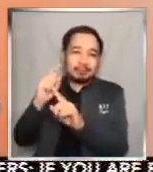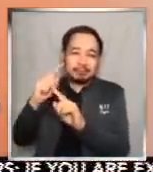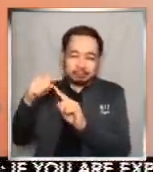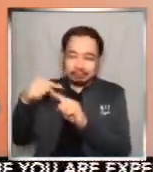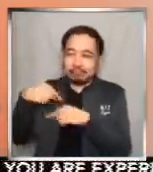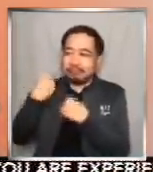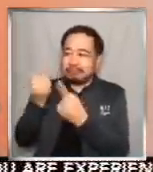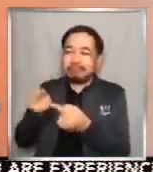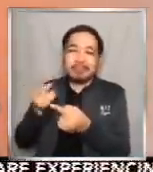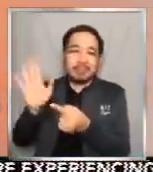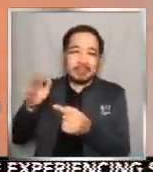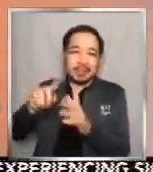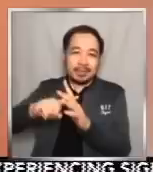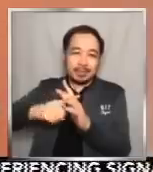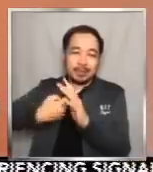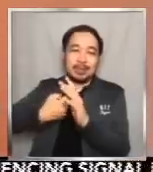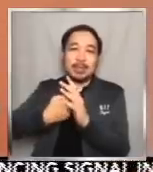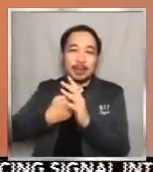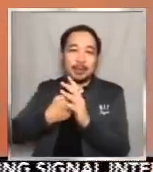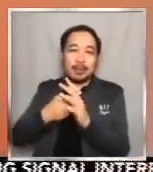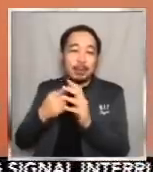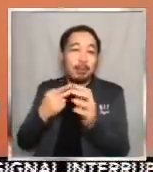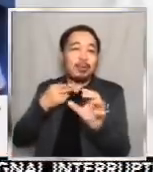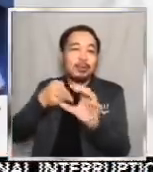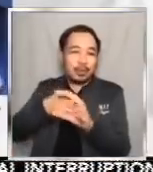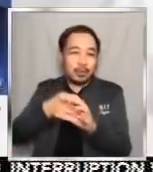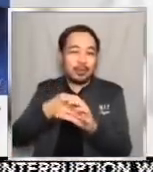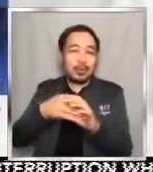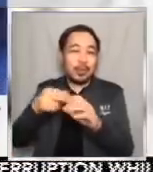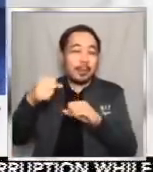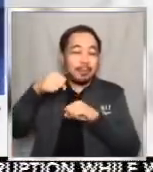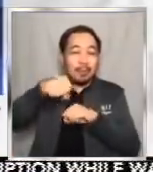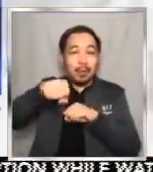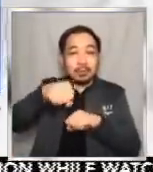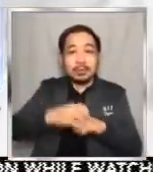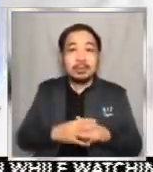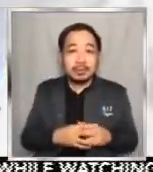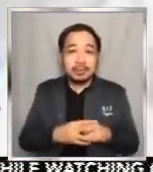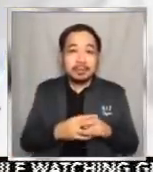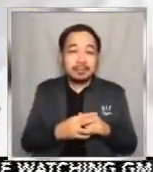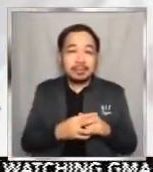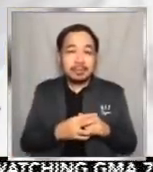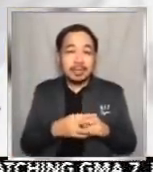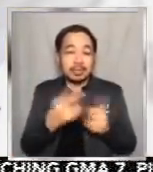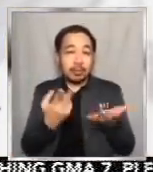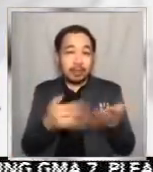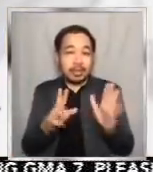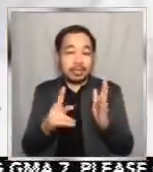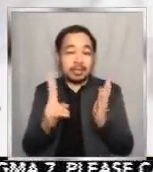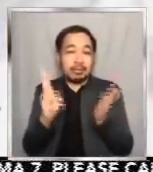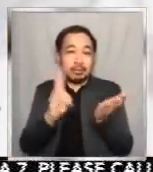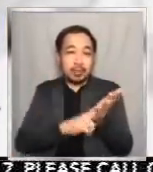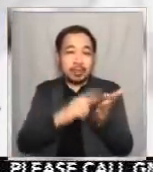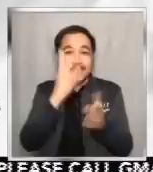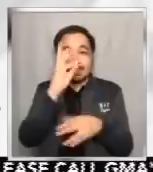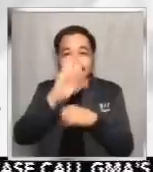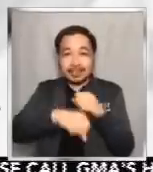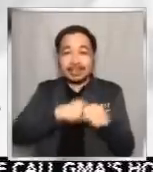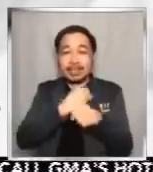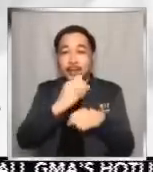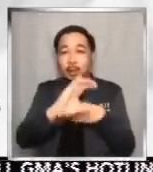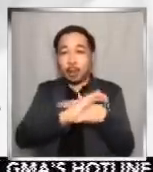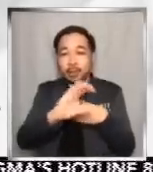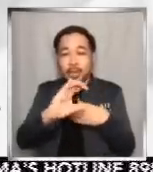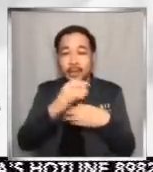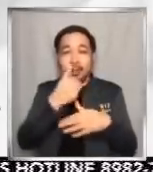ko na pumasok sa boxing. Pumirma ng 6-year promotional contract si Eumir sa ilalim ng